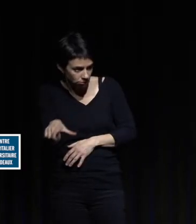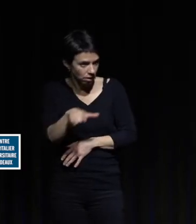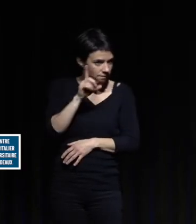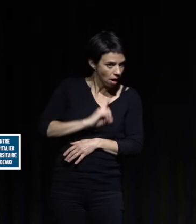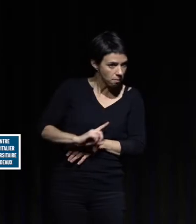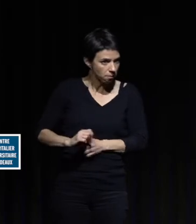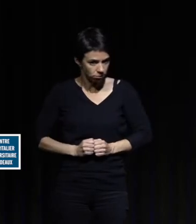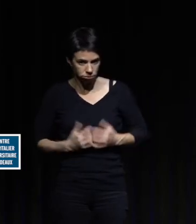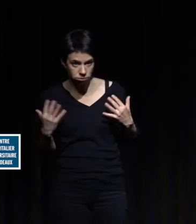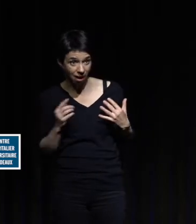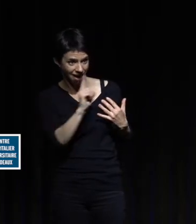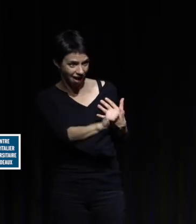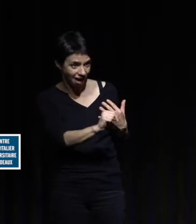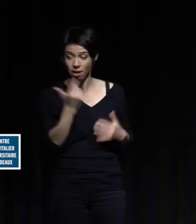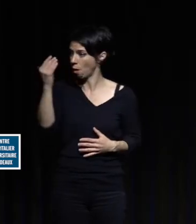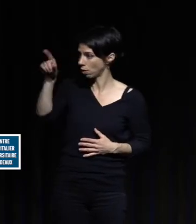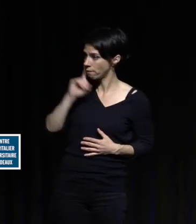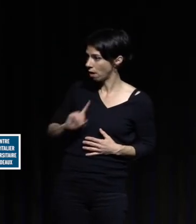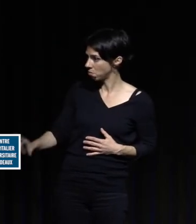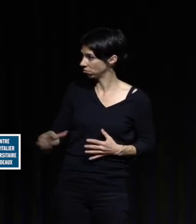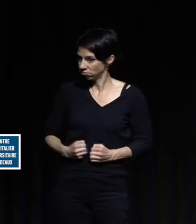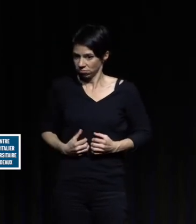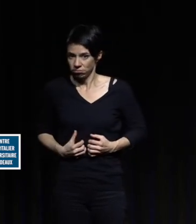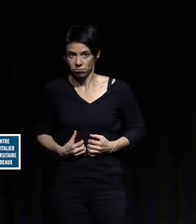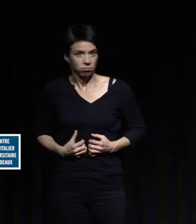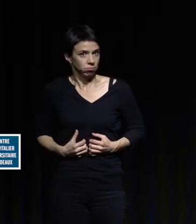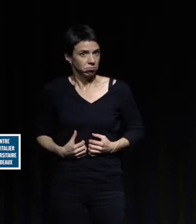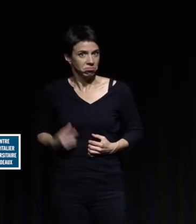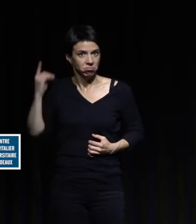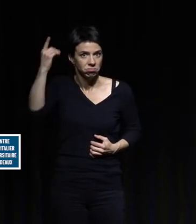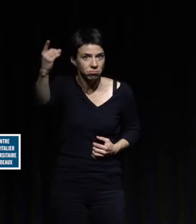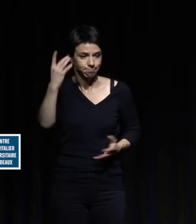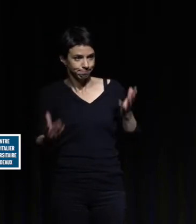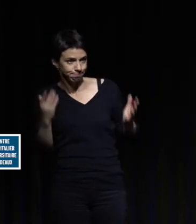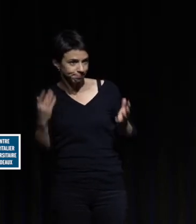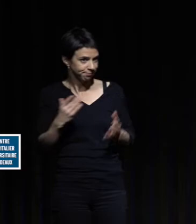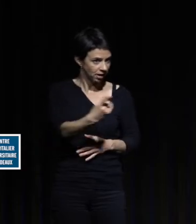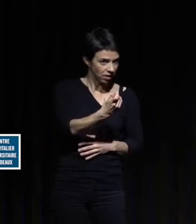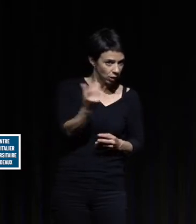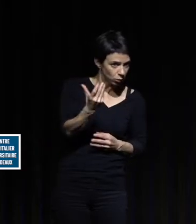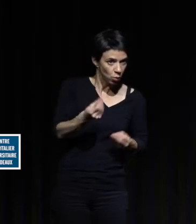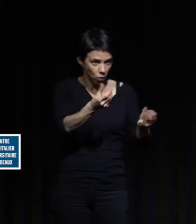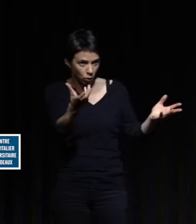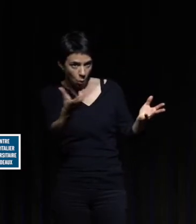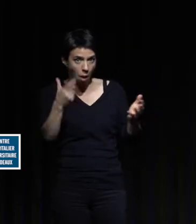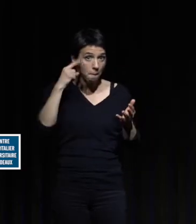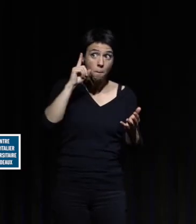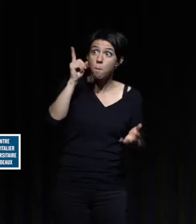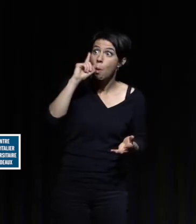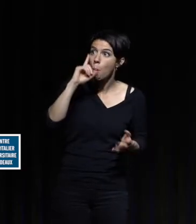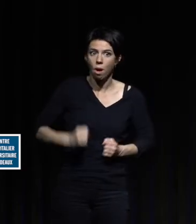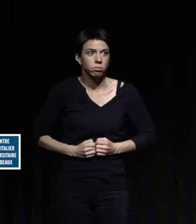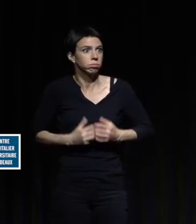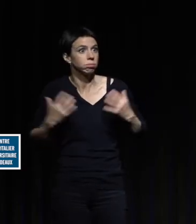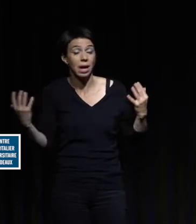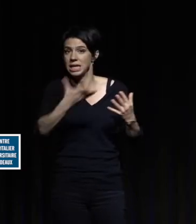pas la preuve qu'une maladie légère va devenir grave. On sait qu'il y a des gens qui ont des maladies légères et des personnes qui ont des maladies graves. On ne sait pas quelle est la méthode